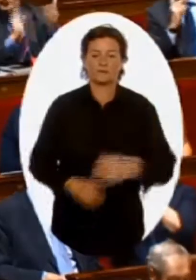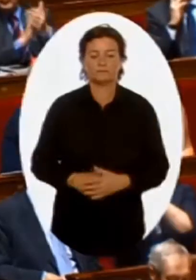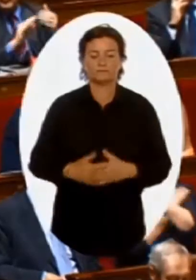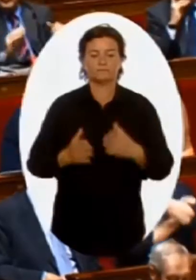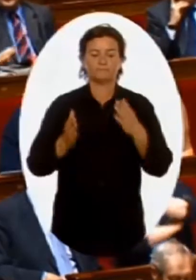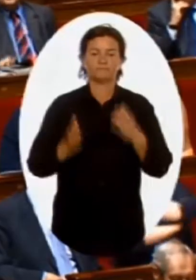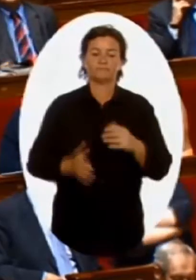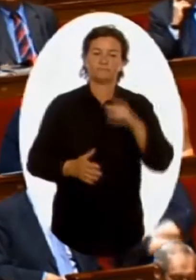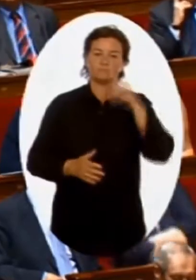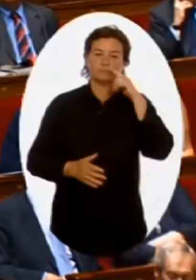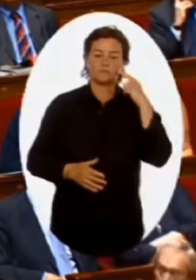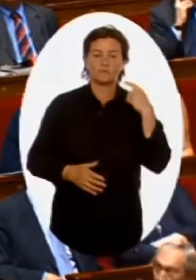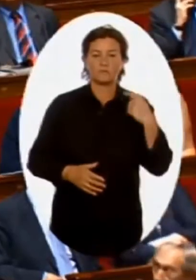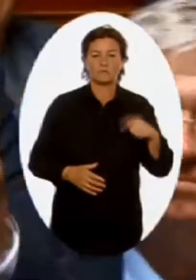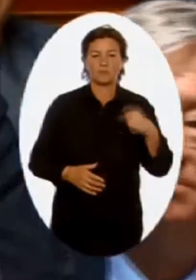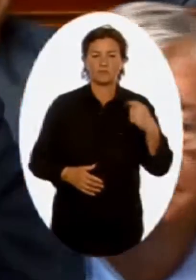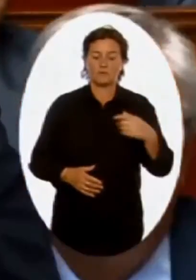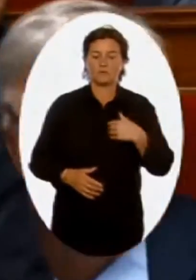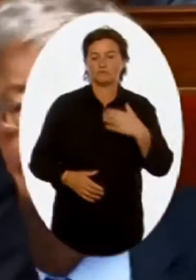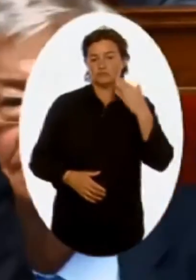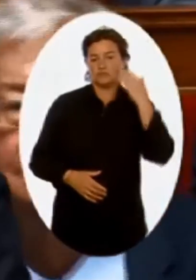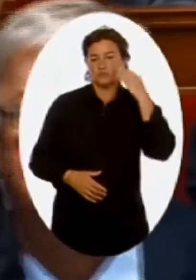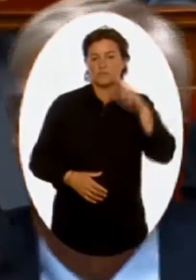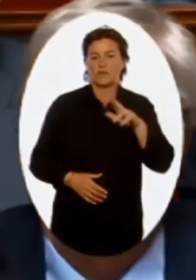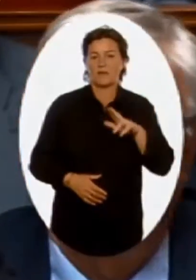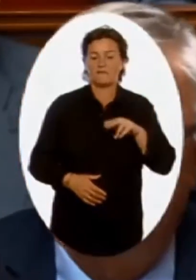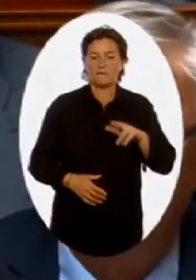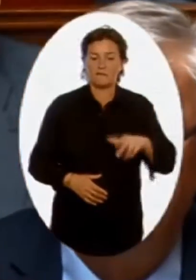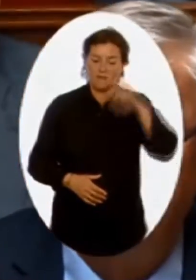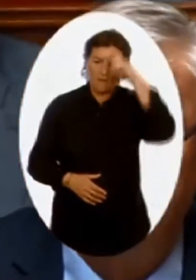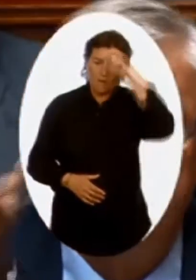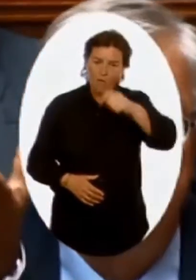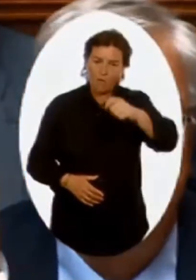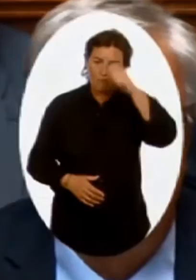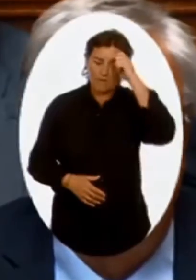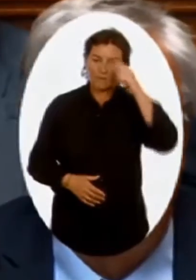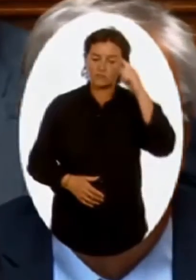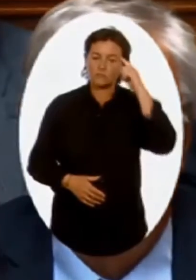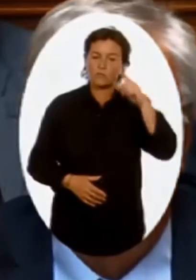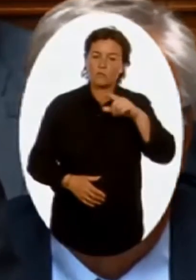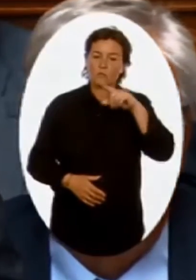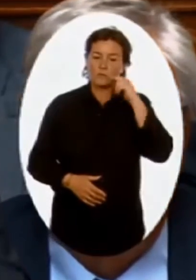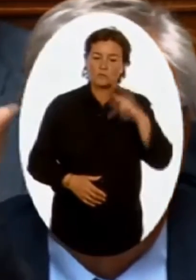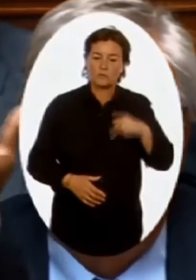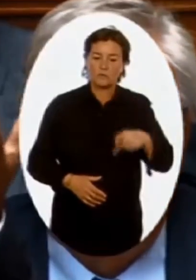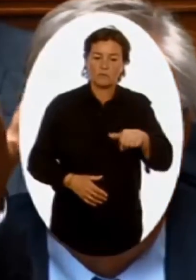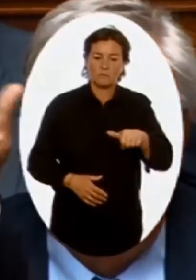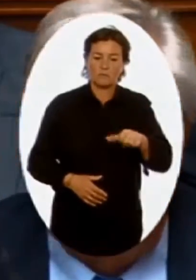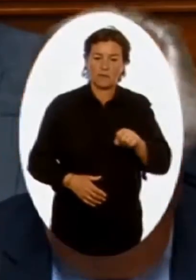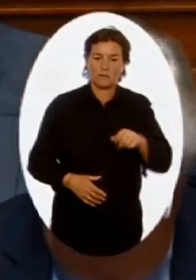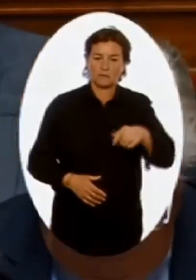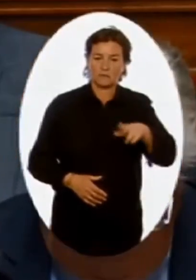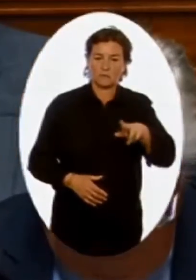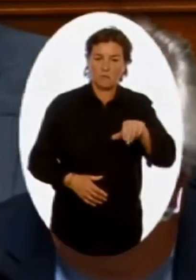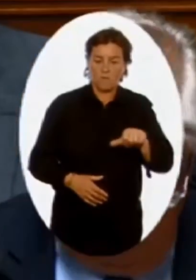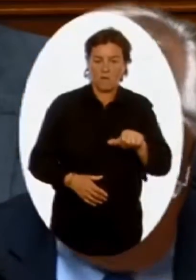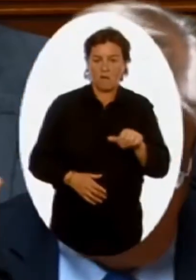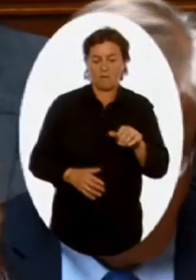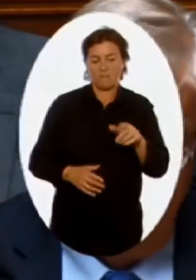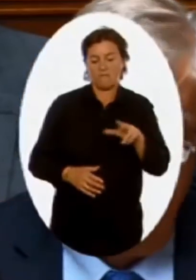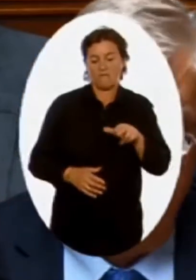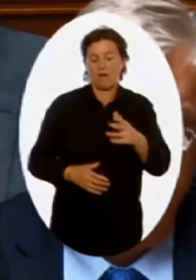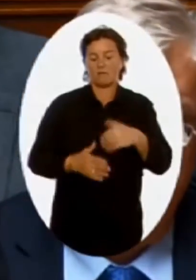Monsieur le Président, je sais qu'un hommage sera rendu à Charles Pasqua au Sénat, mais permettez-moi, dernière assemblée où il a siégé,